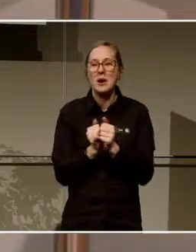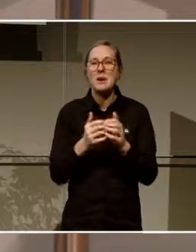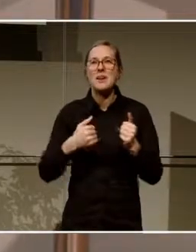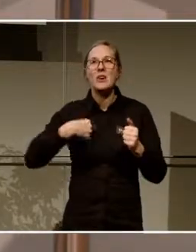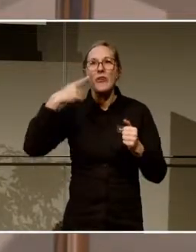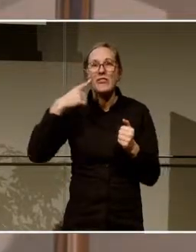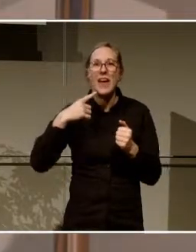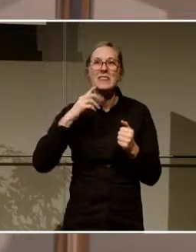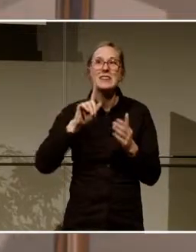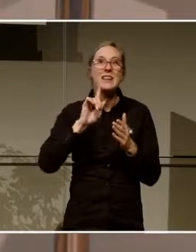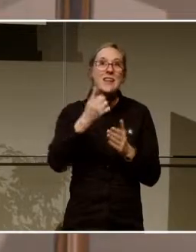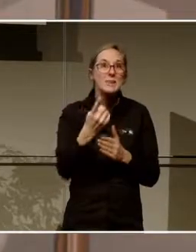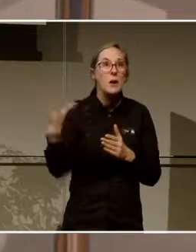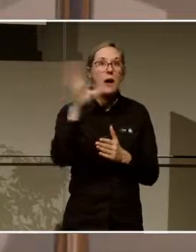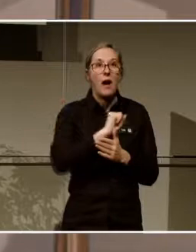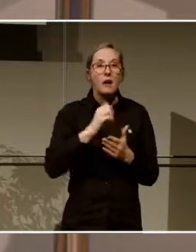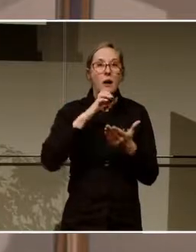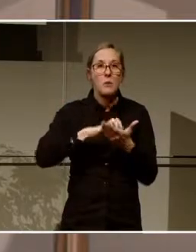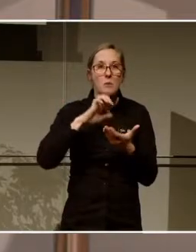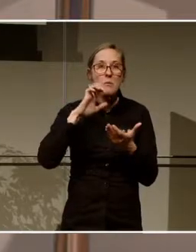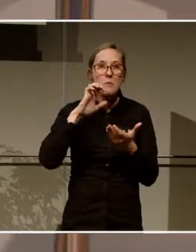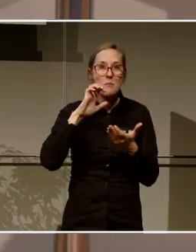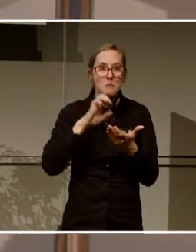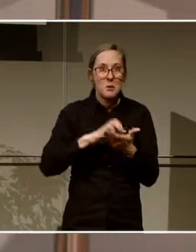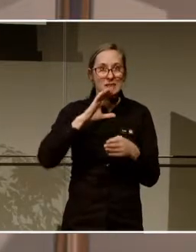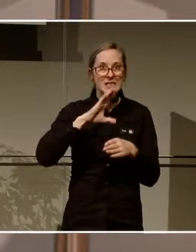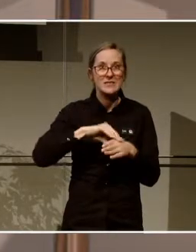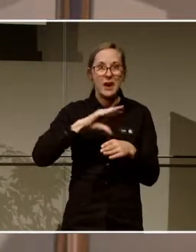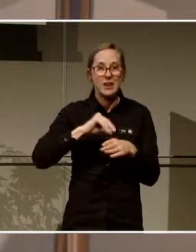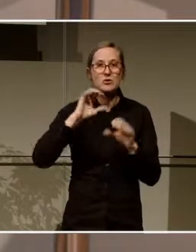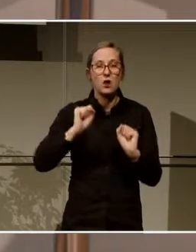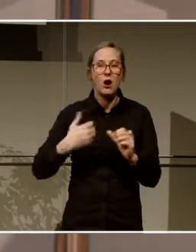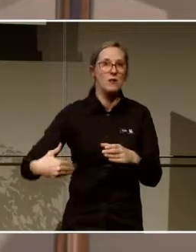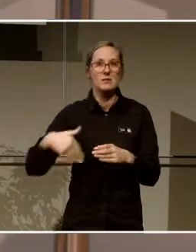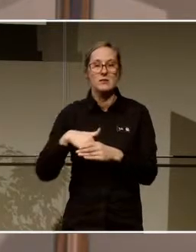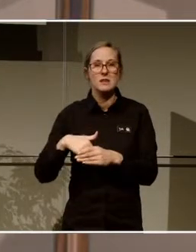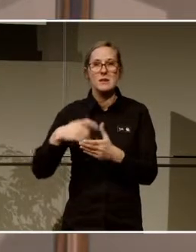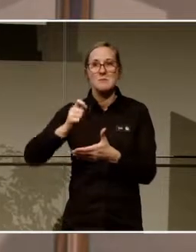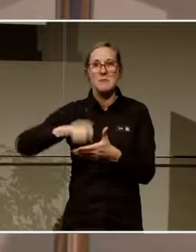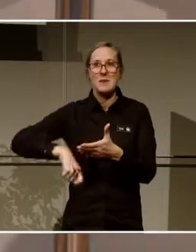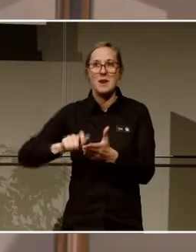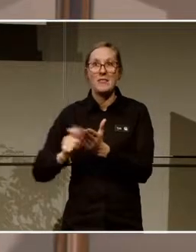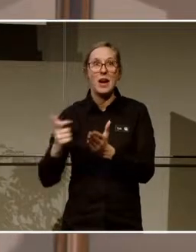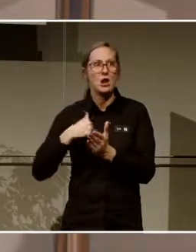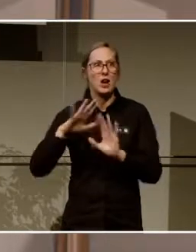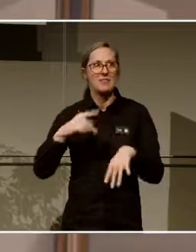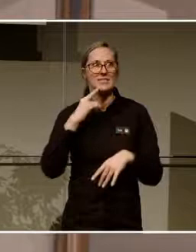alla kommuner i hela Sverige vara med på E-medborgarveckan. Det är lika bra att säga det här, så har man det